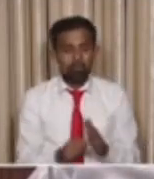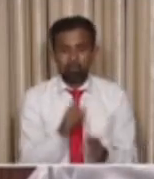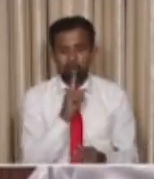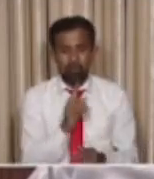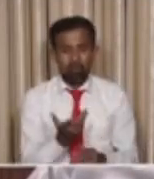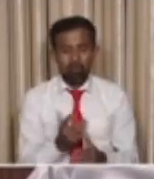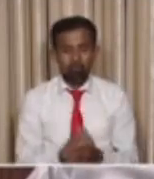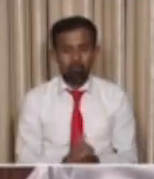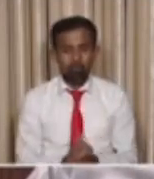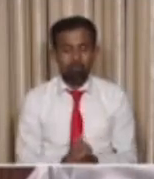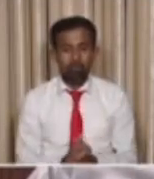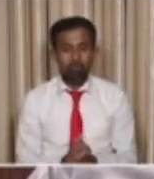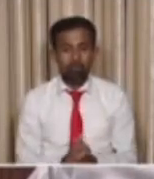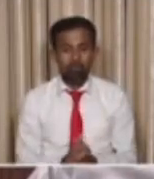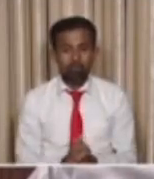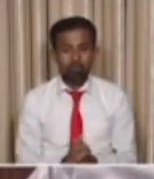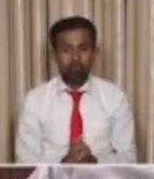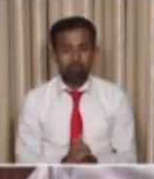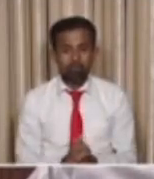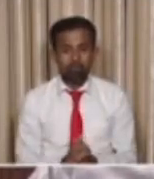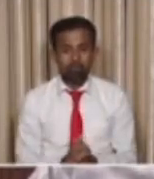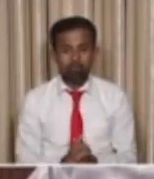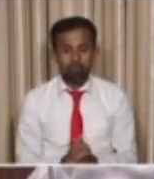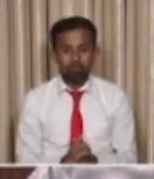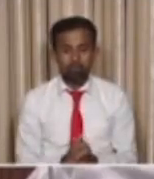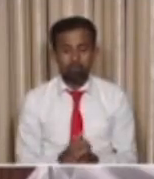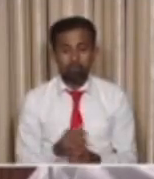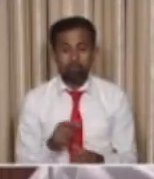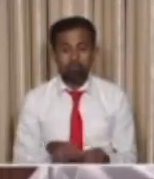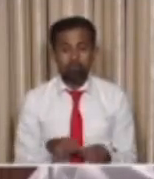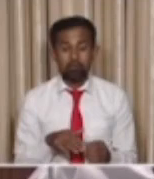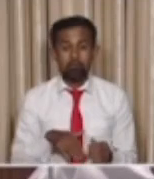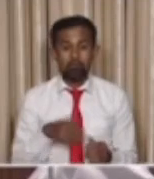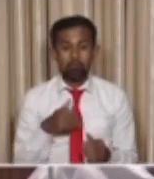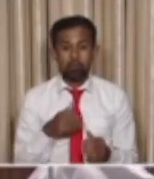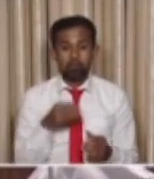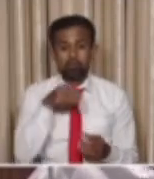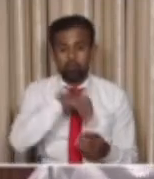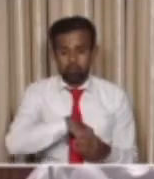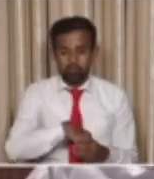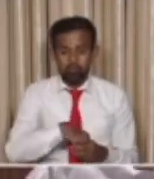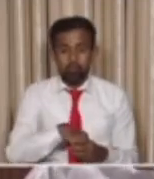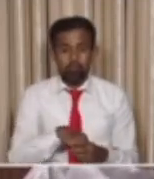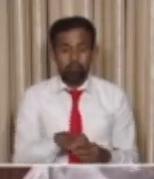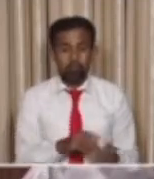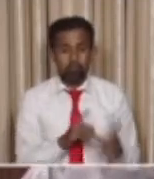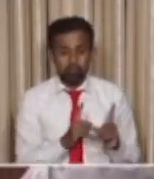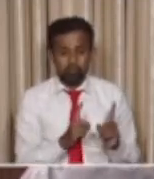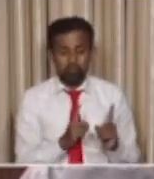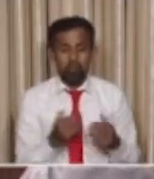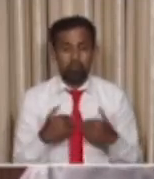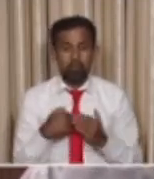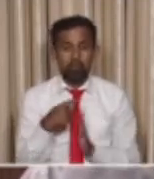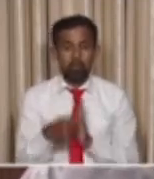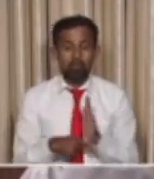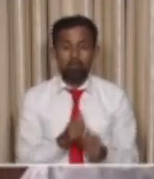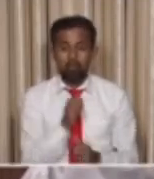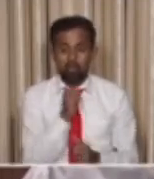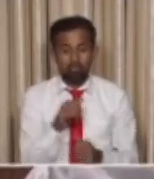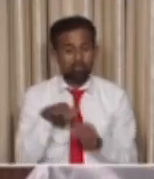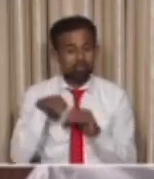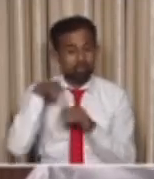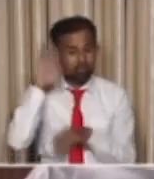නෙවෙයි. මේ 2600ක් වෙච්ච මහාවංශයේ ලිඛිත ඉතිහාසයේ මහාවංශයේ තුලම අපි කොටුවීම තුල අපේ රටේ සැබෑ